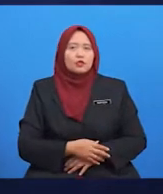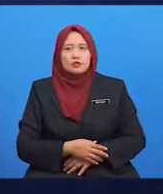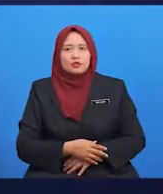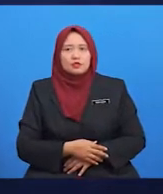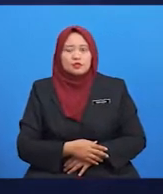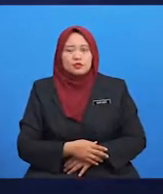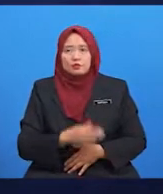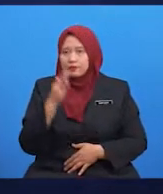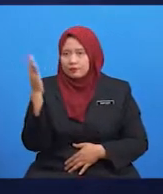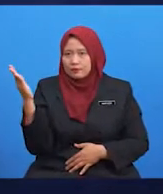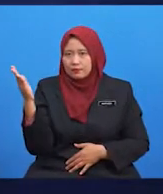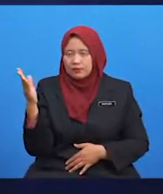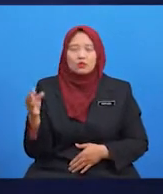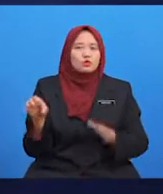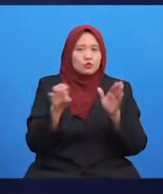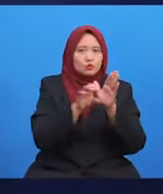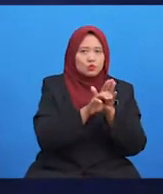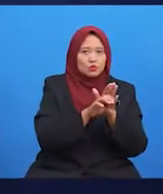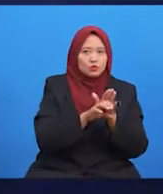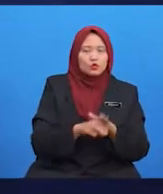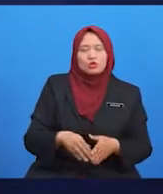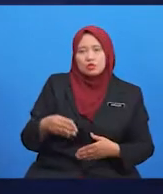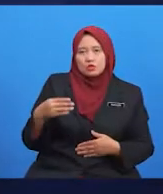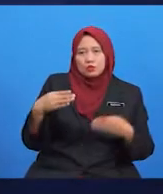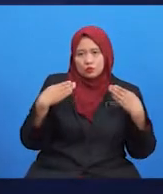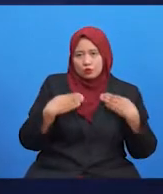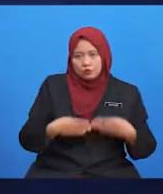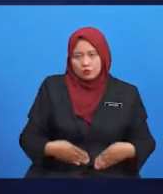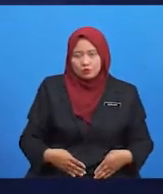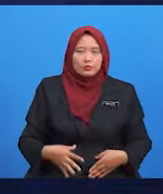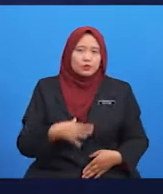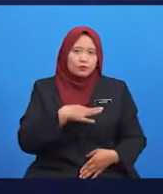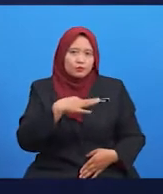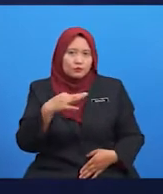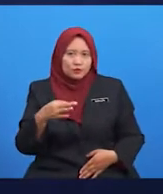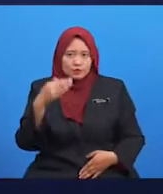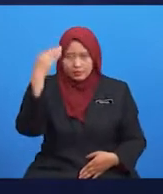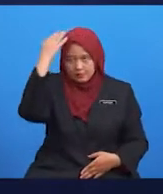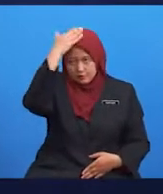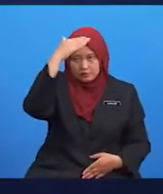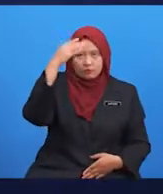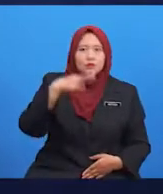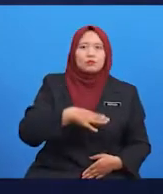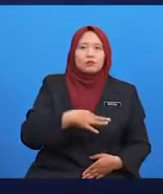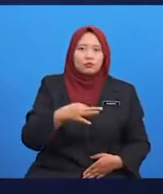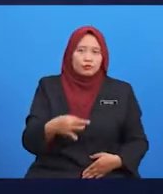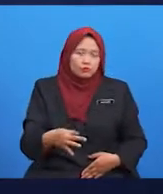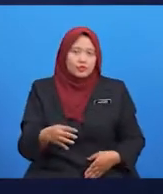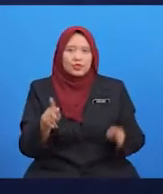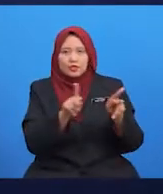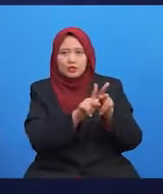iaitu jubahnya putih, serbannya putih, kasutnya putih.